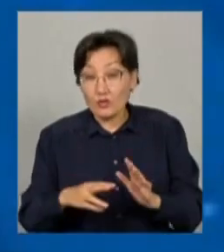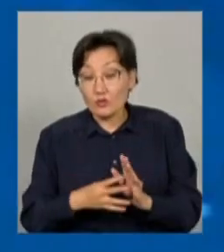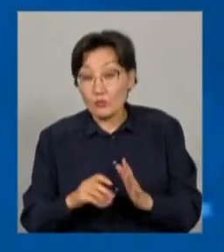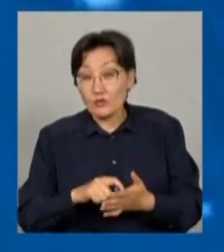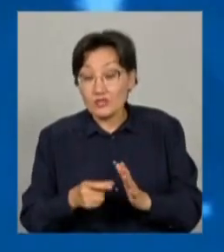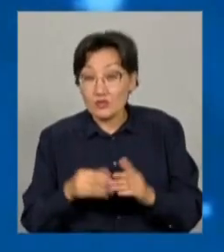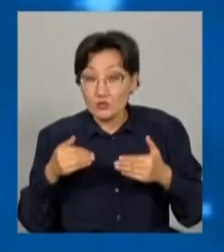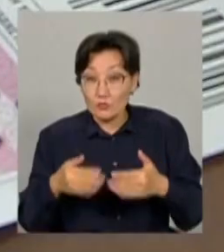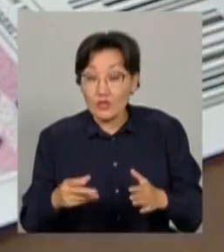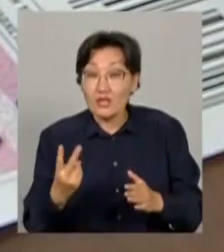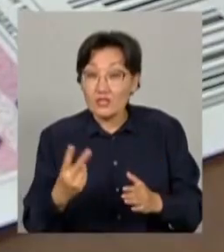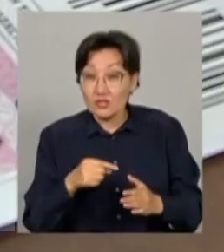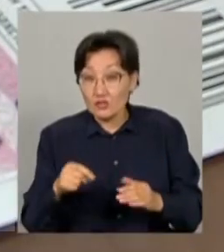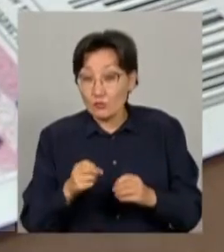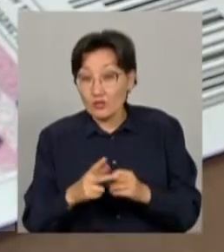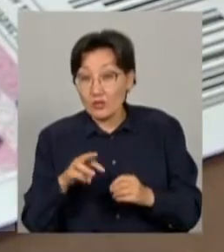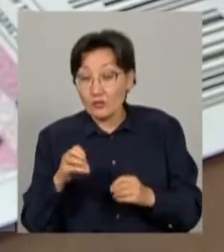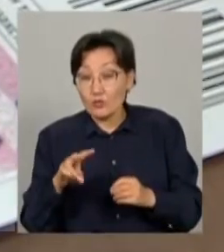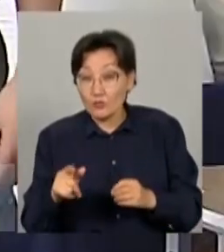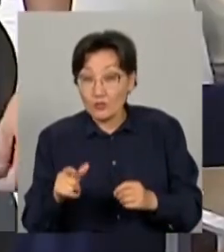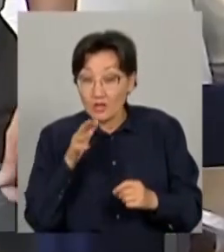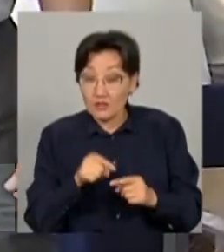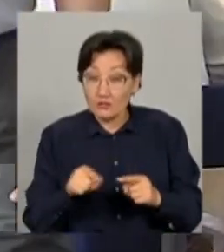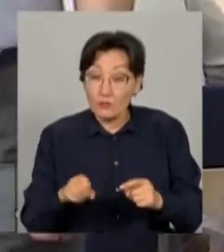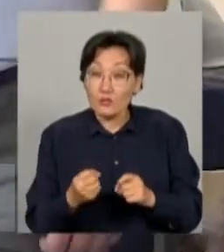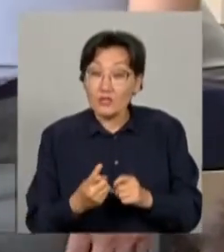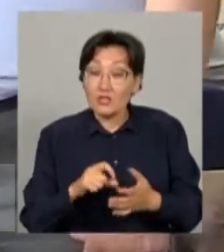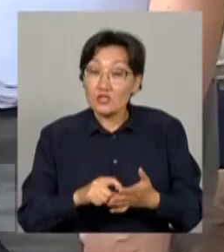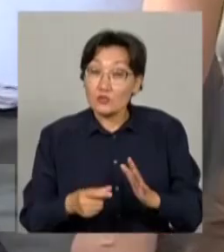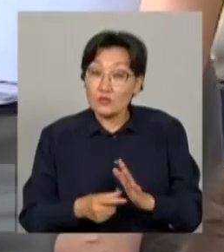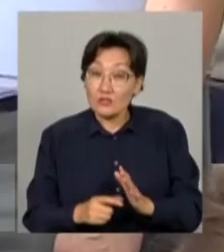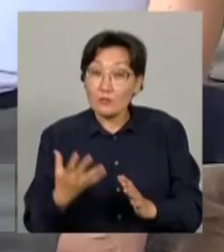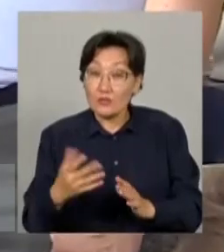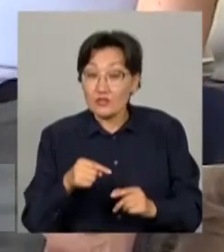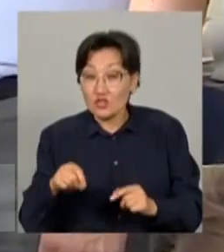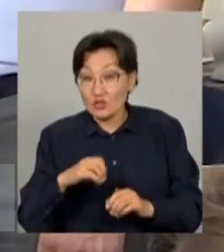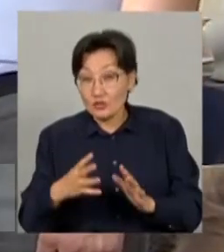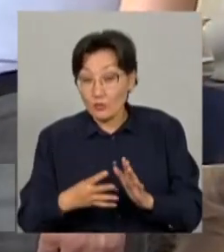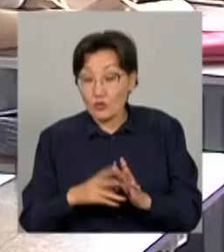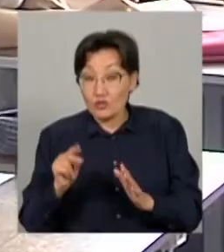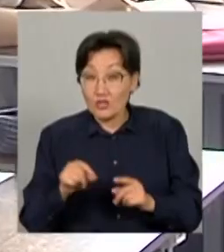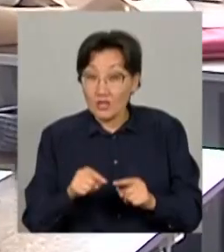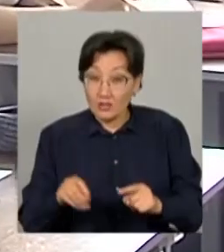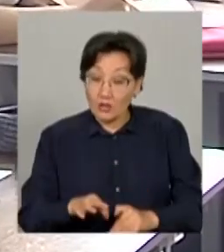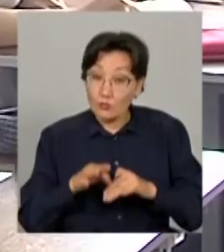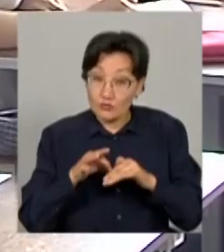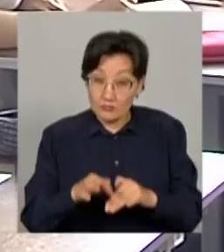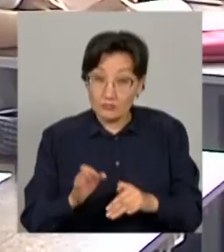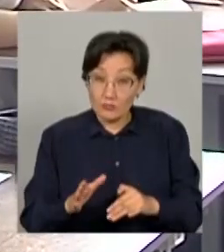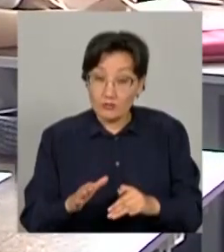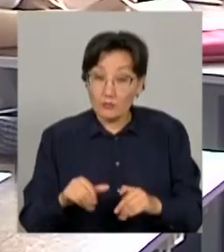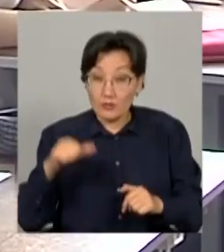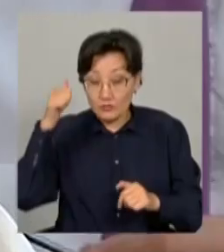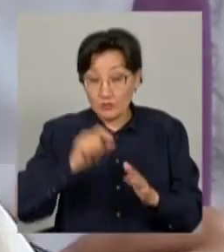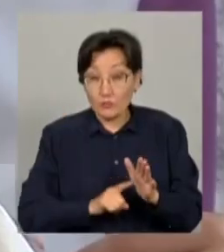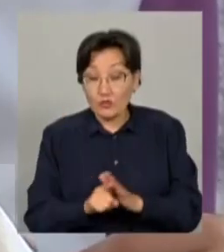сынып түлектеріне 2-сі мен 13-ші маусым аралығында, 11-ші сыныптарға 5-сі мен 19 аралығында өтпек. Айта кетсек,